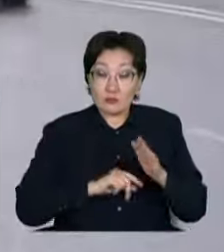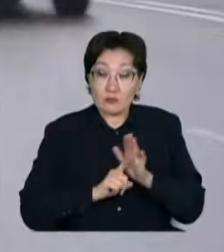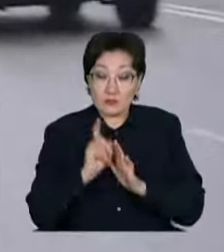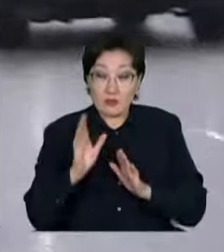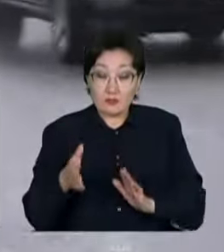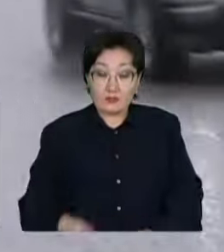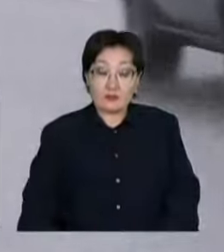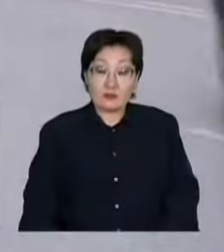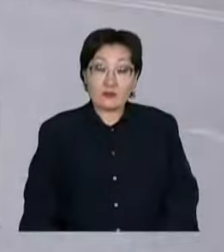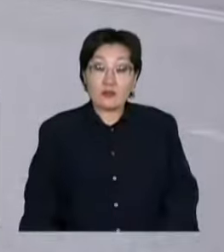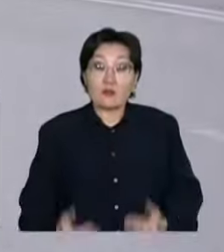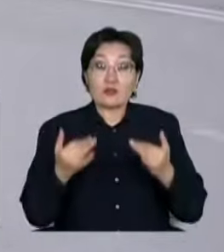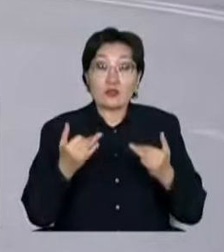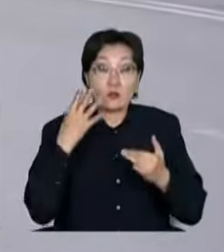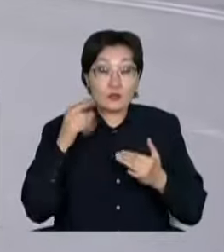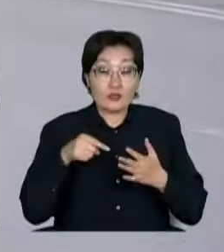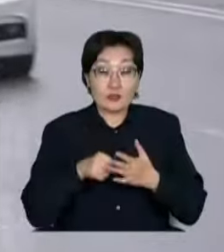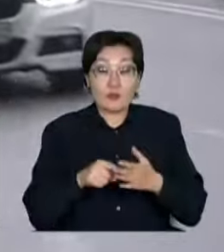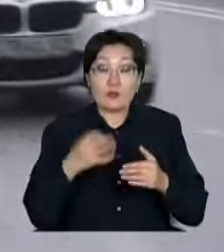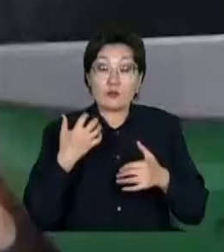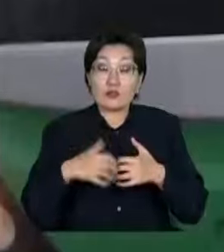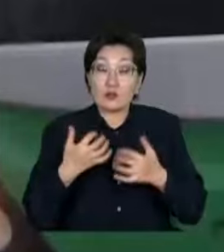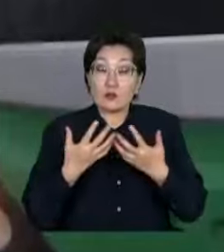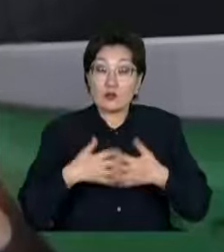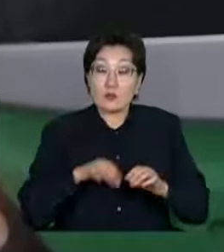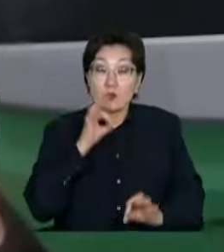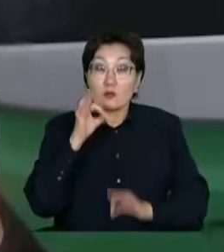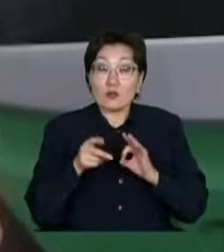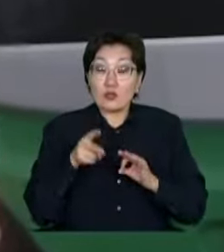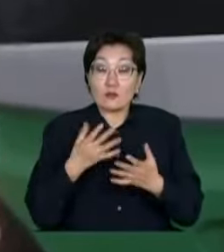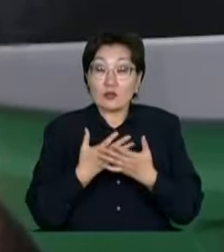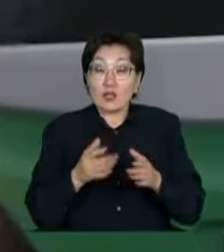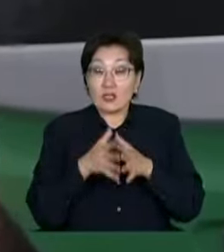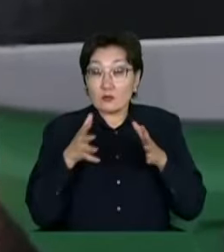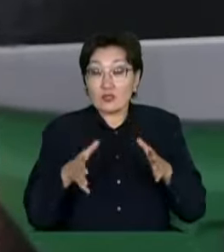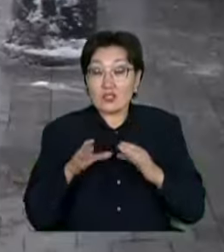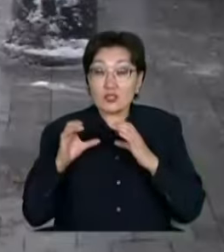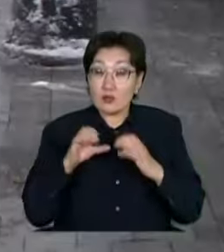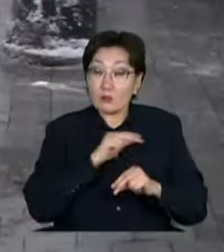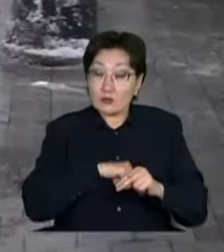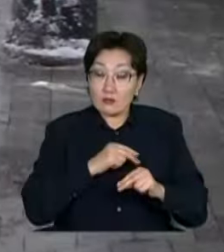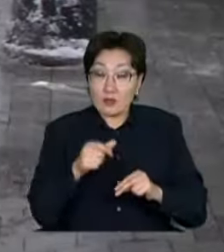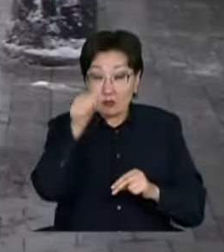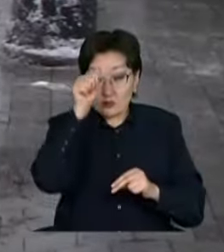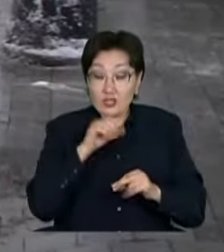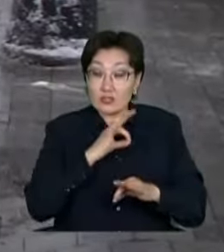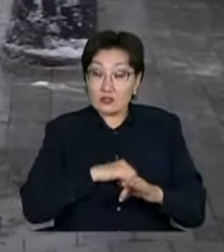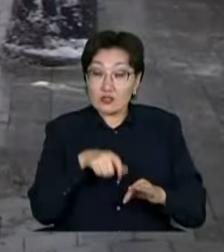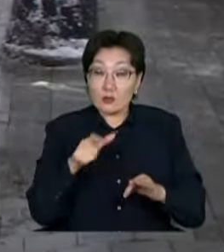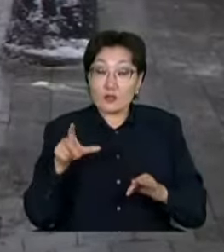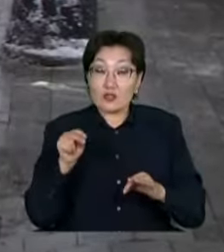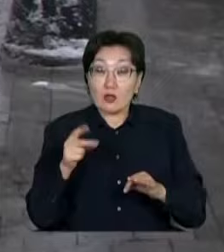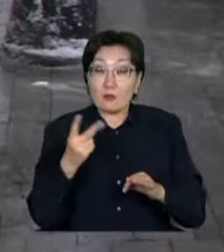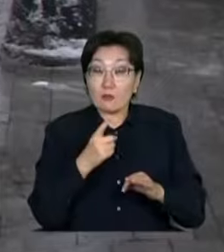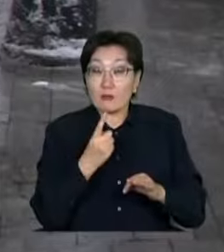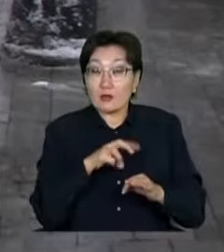бастаймыз. Бүгінде Алматыда орта есеппен тәулігіне 2000-нан астам қоғамдық көлік қатынайды. Бір айда онымен жүретін жолаушылар саны